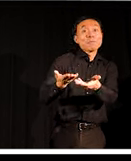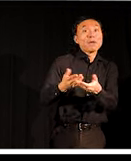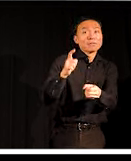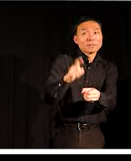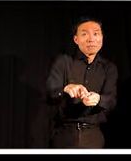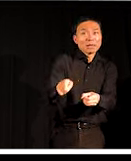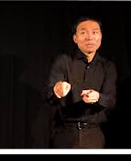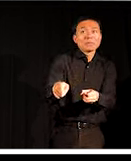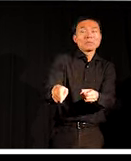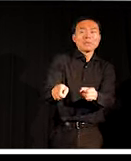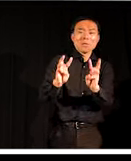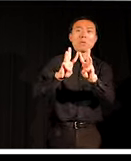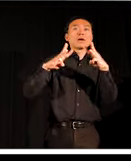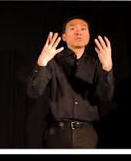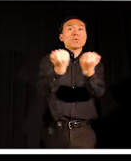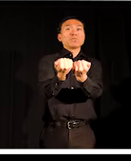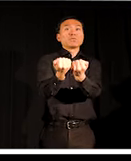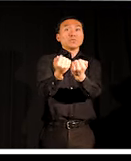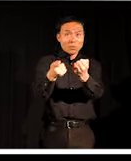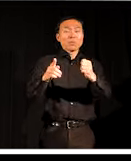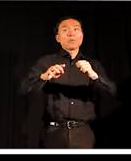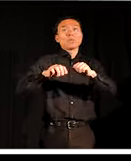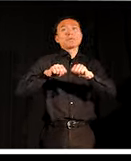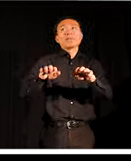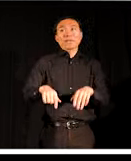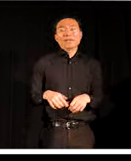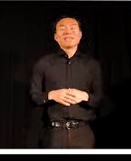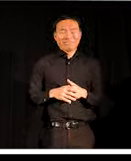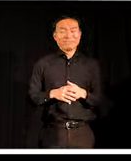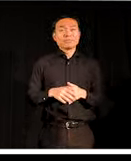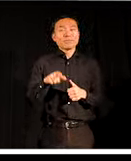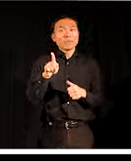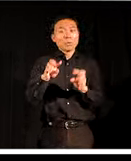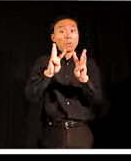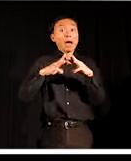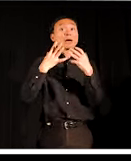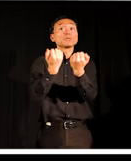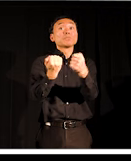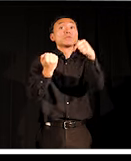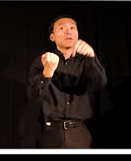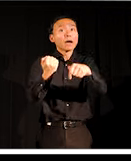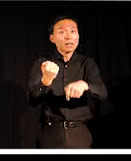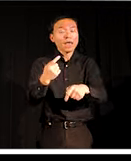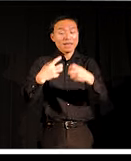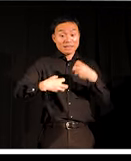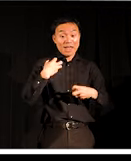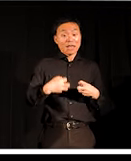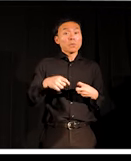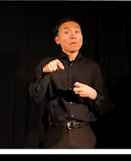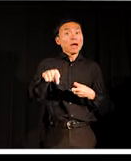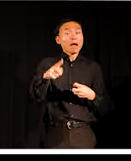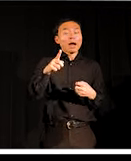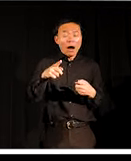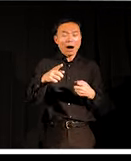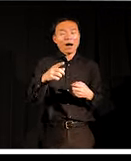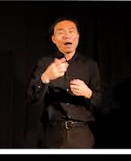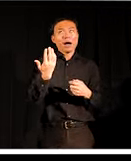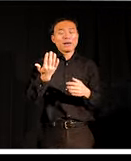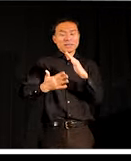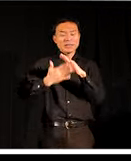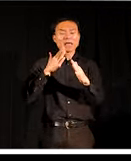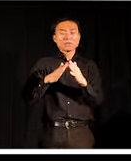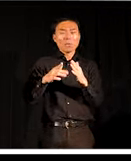あのまワークショップなんですけどもこの取り組みを通して生徒の皆さんが戦争体験を